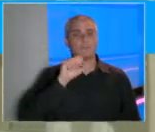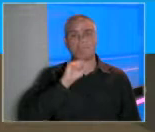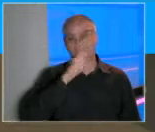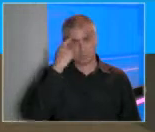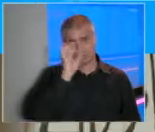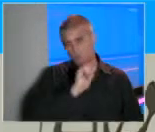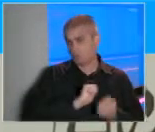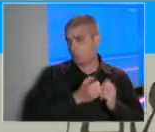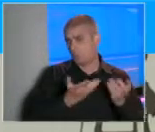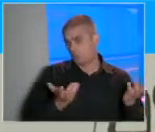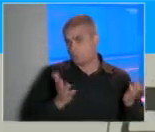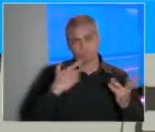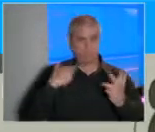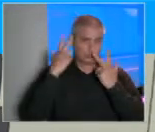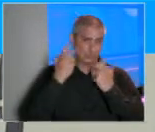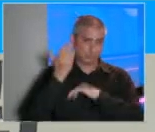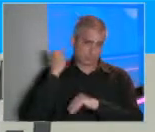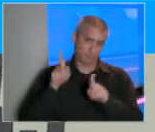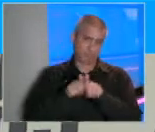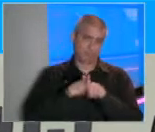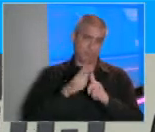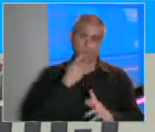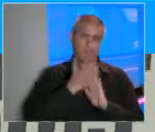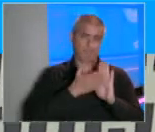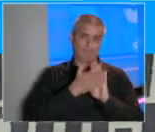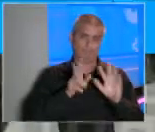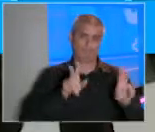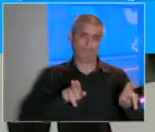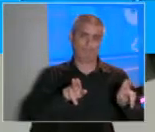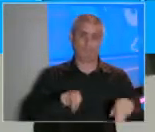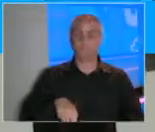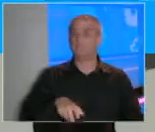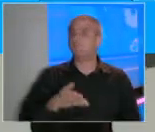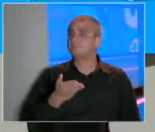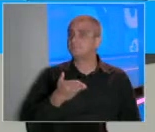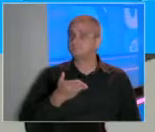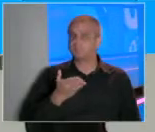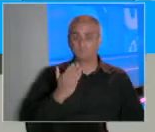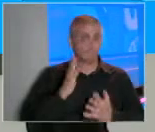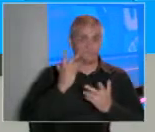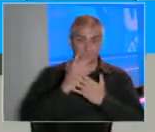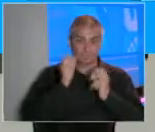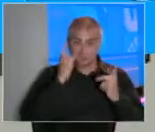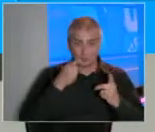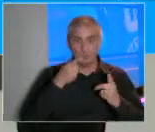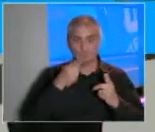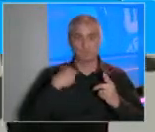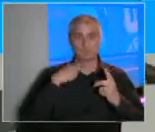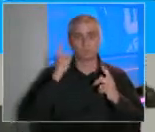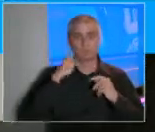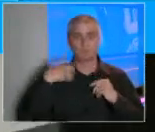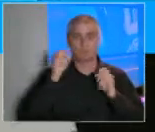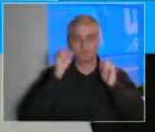שלו, או שפחות או יותר מה שציפינו זה מה שנאמר? אם כבר אנחנו מופתעים, אני חושבת שאנחנו צריכים